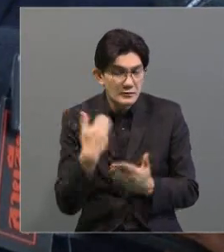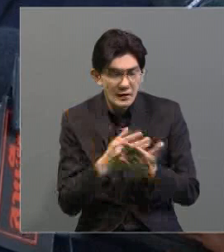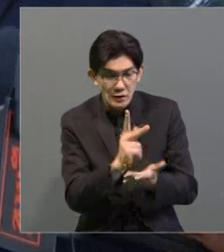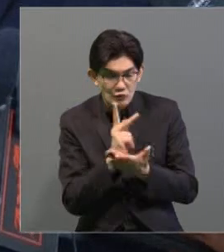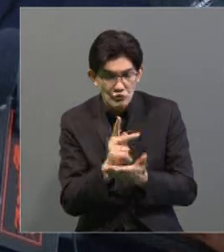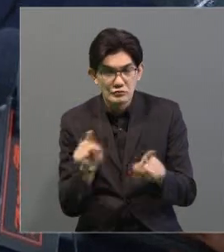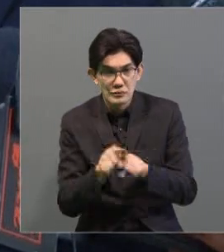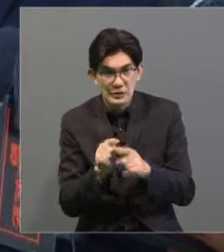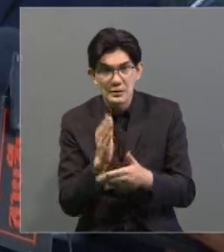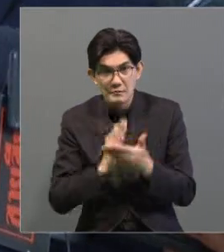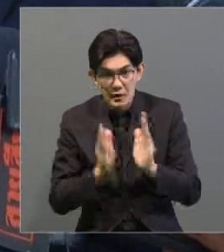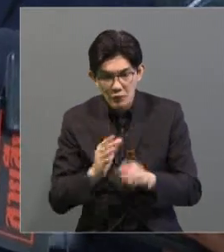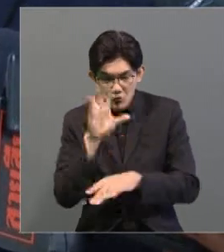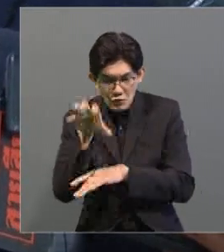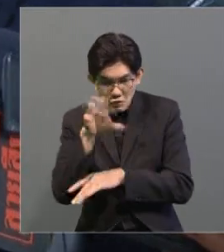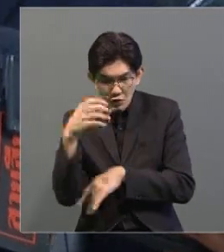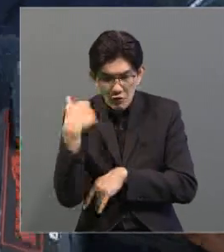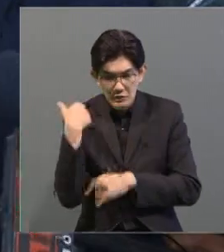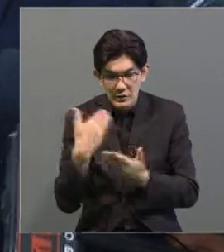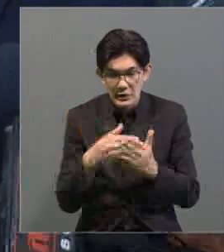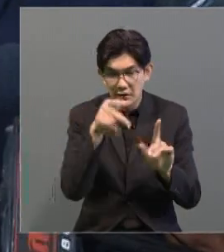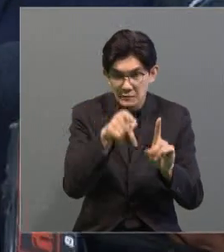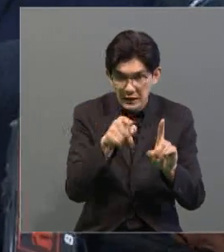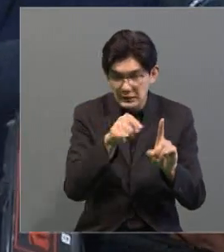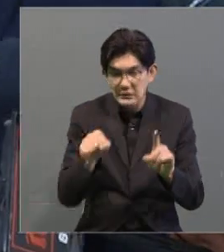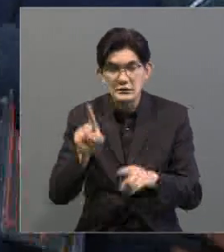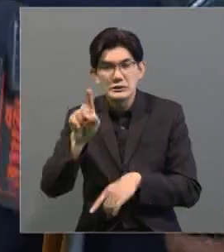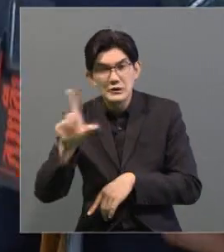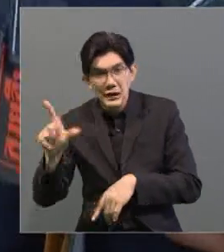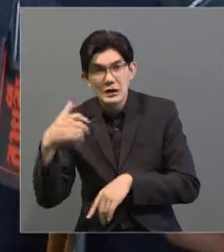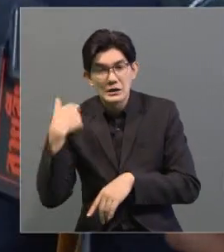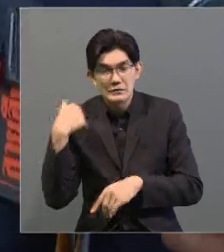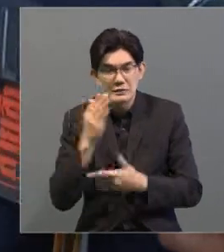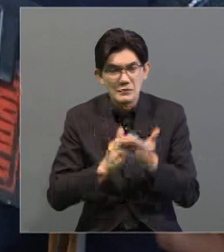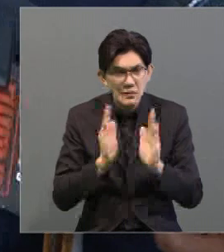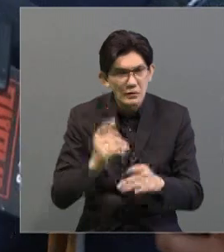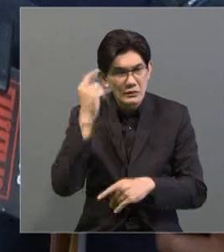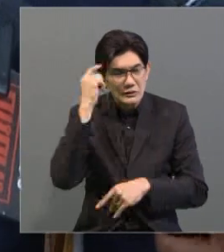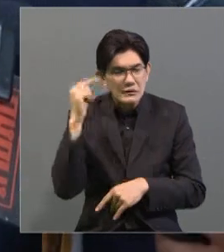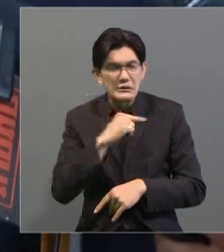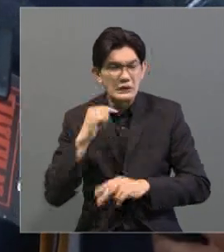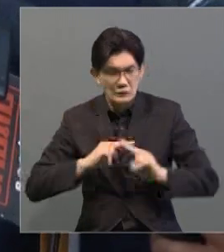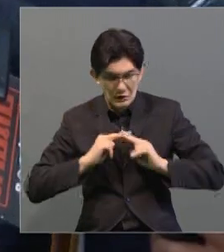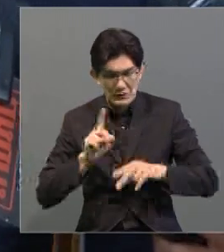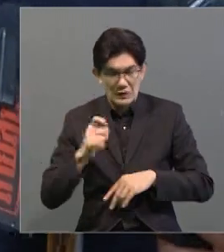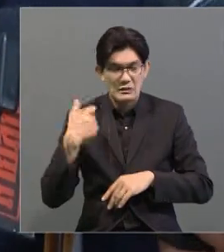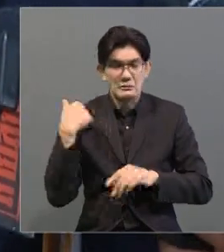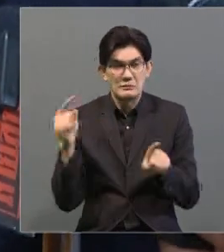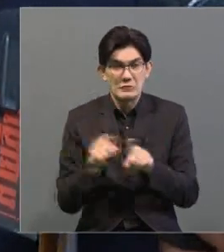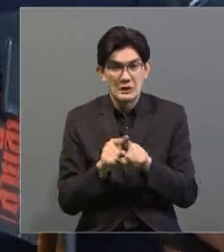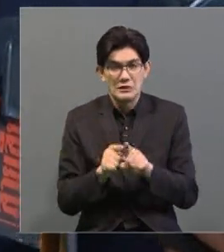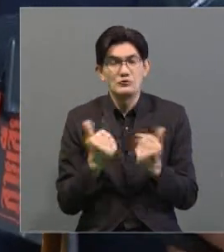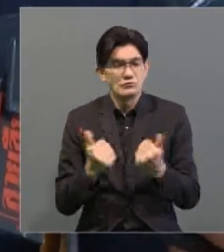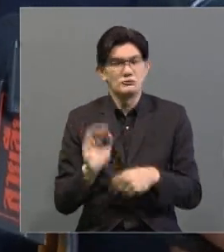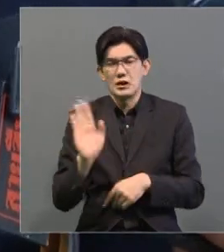กู้เงินบางคนถูกหลอกตั้งแต่หลักพันจนถึงหลักล้านบาทจนบางคนเนี่ยคิดสั้นฆ่าตัวตายพี่หนุ่มบอกอย่างนี้